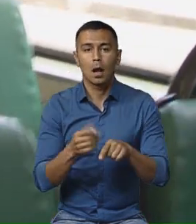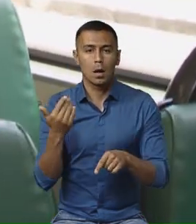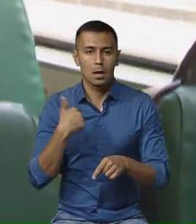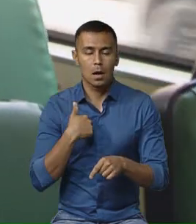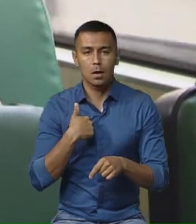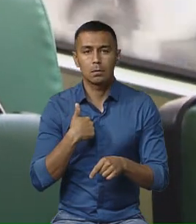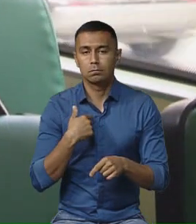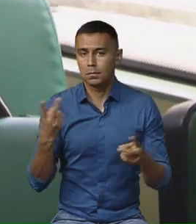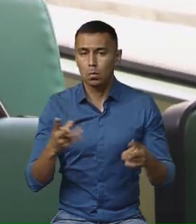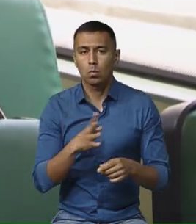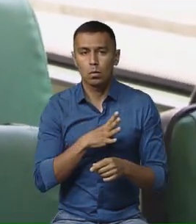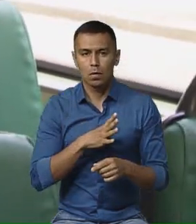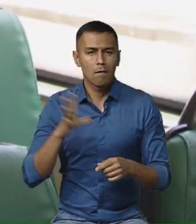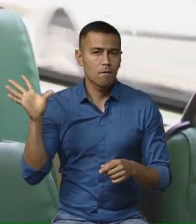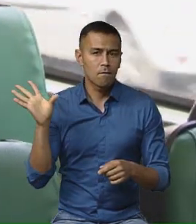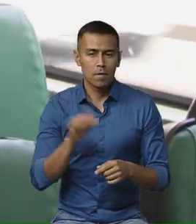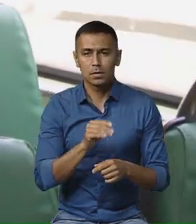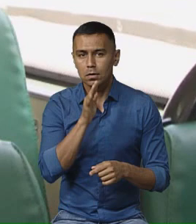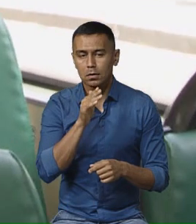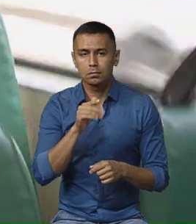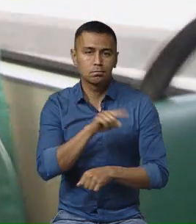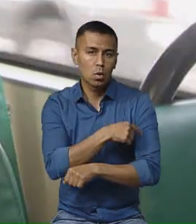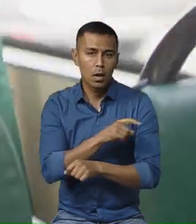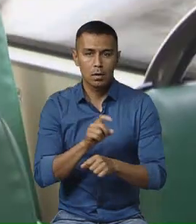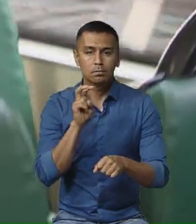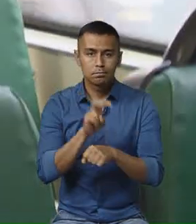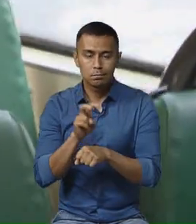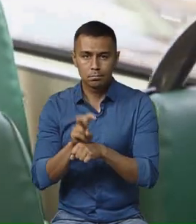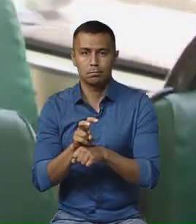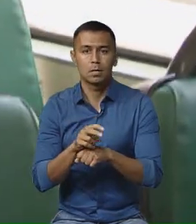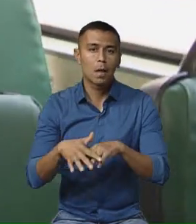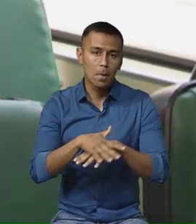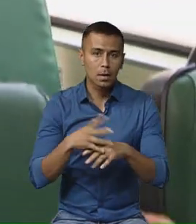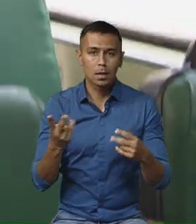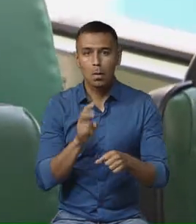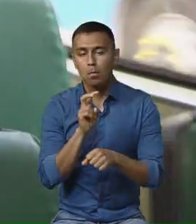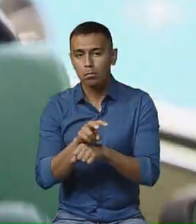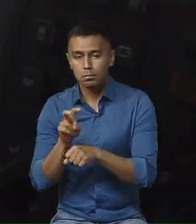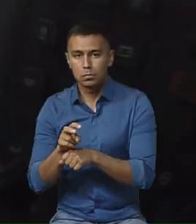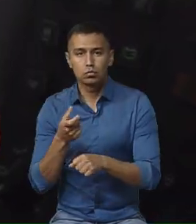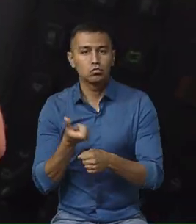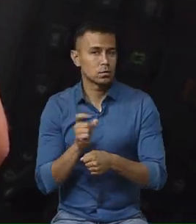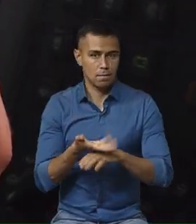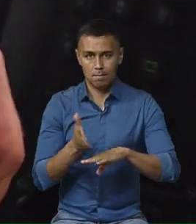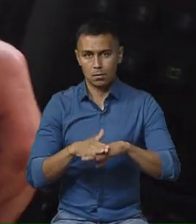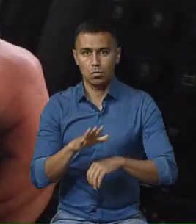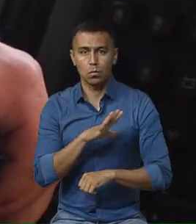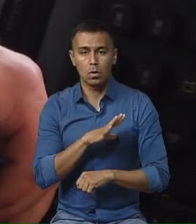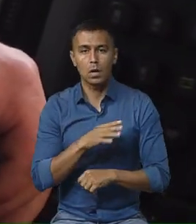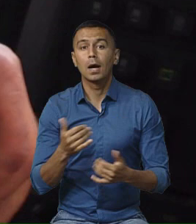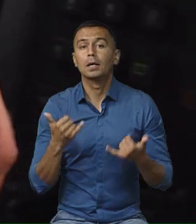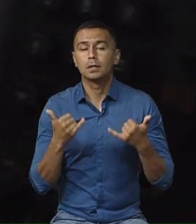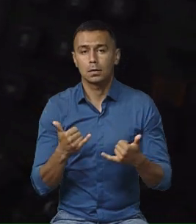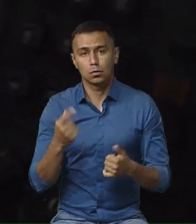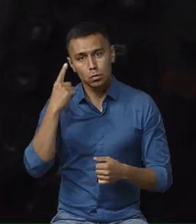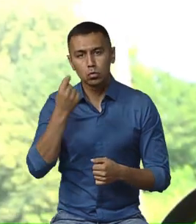маленька, ну треба було соремня ту в поліклініку, то як не є, на базар треба. Дуже тяжко було. Ну, а зараз, думаю,